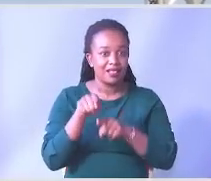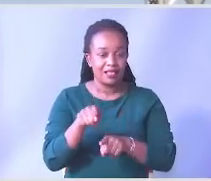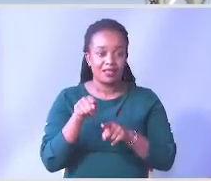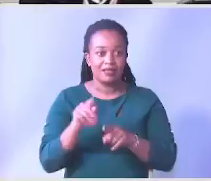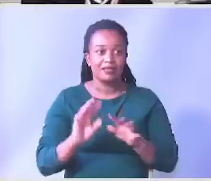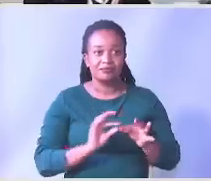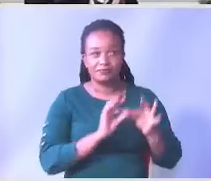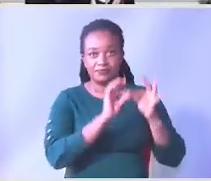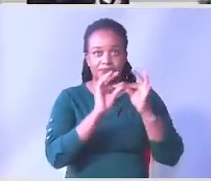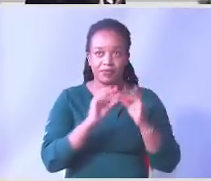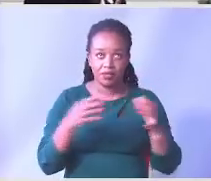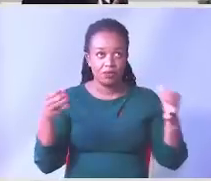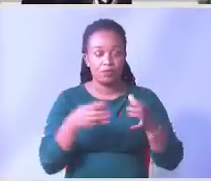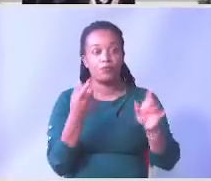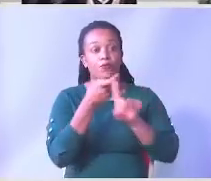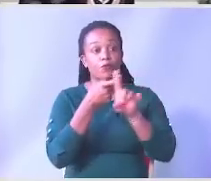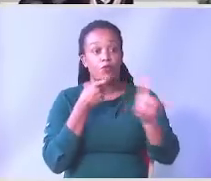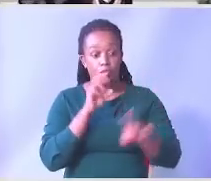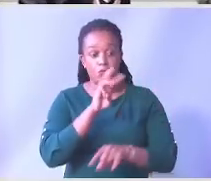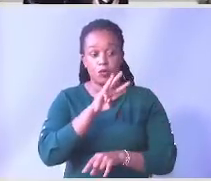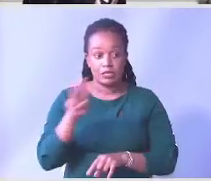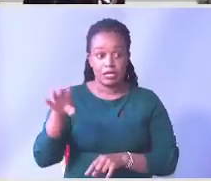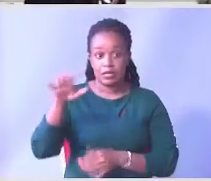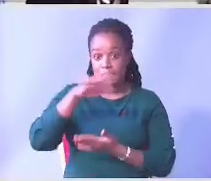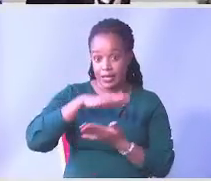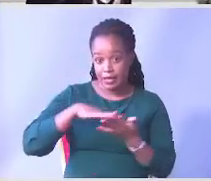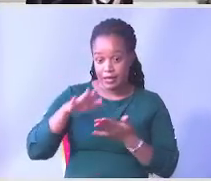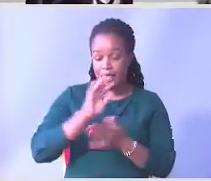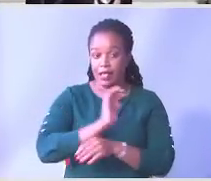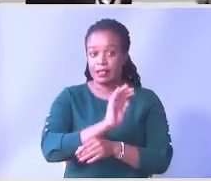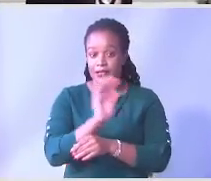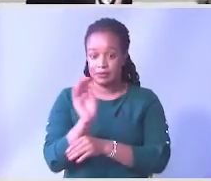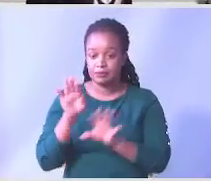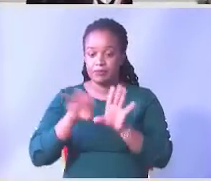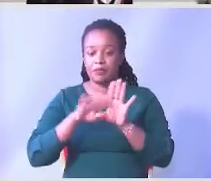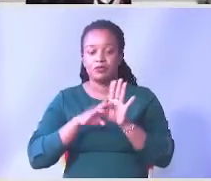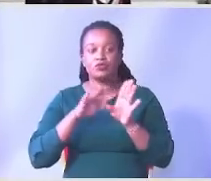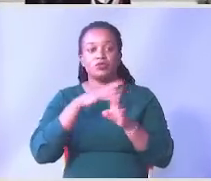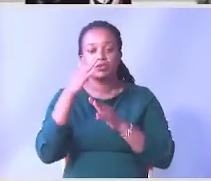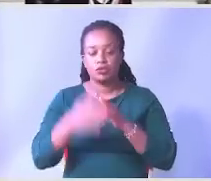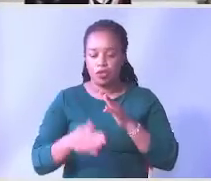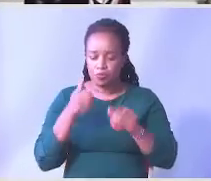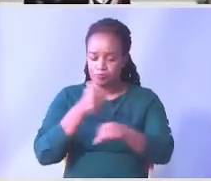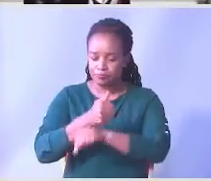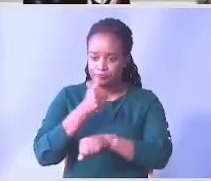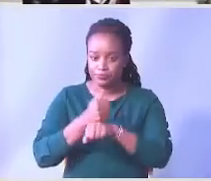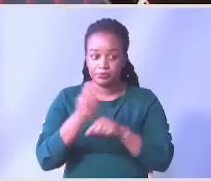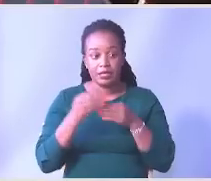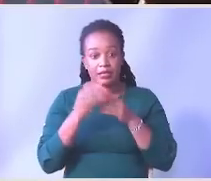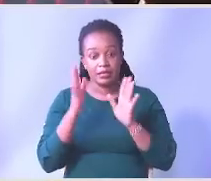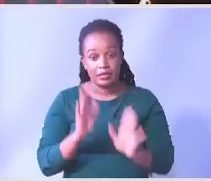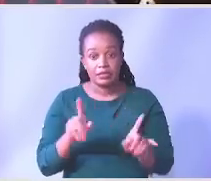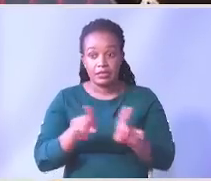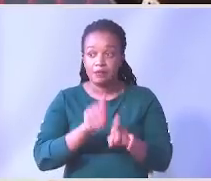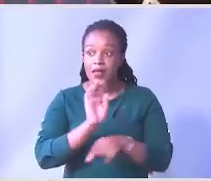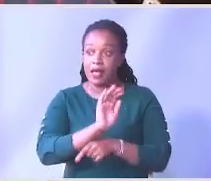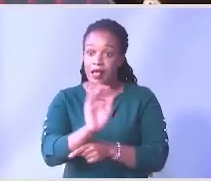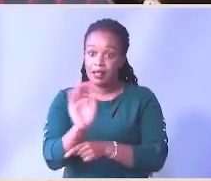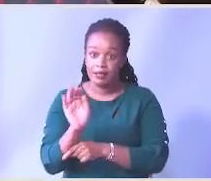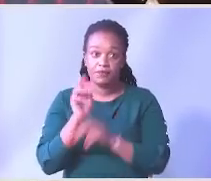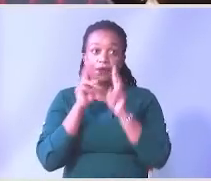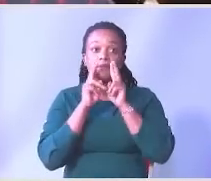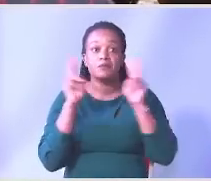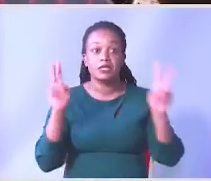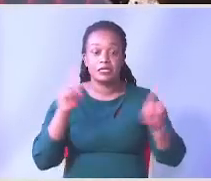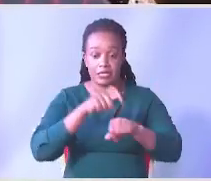Brigade from Western Region, asking its members to stop insulting their leaders, further urging them to advocate for peace ahead of the election.